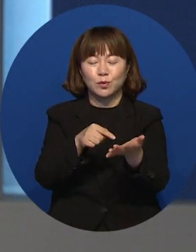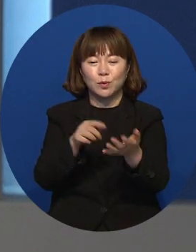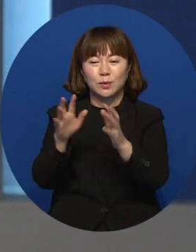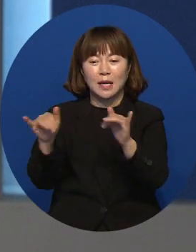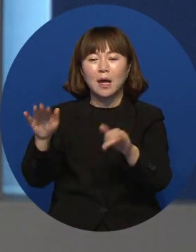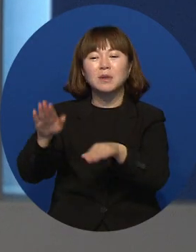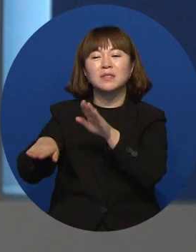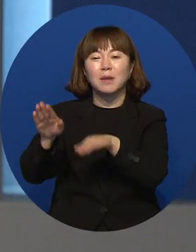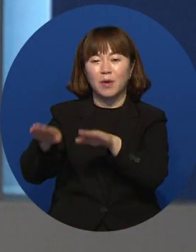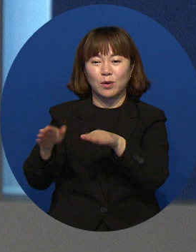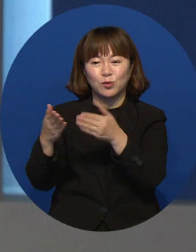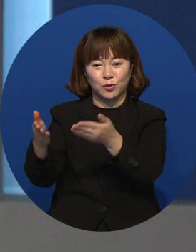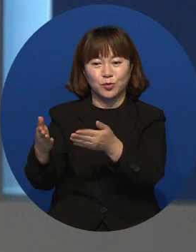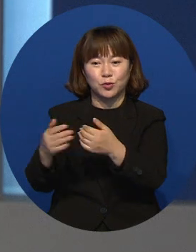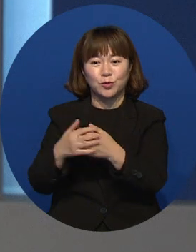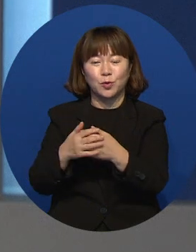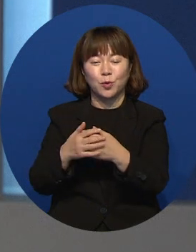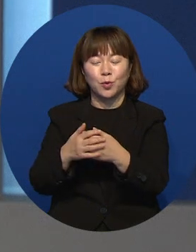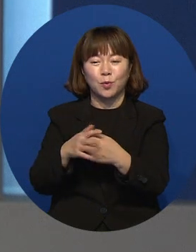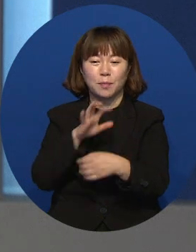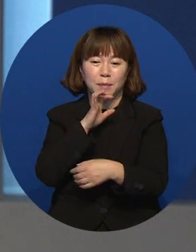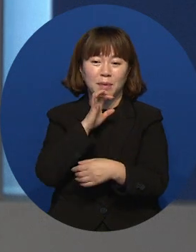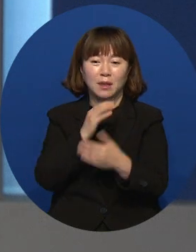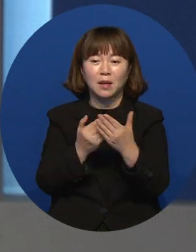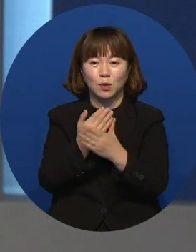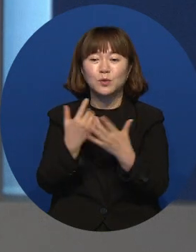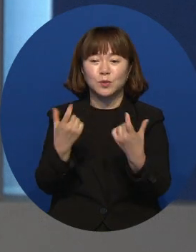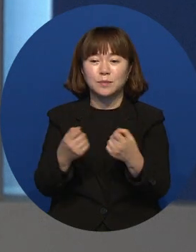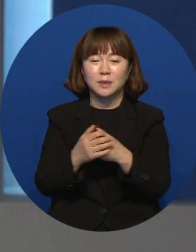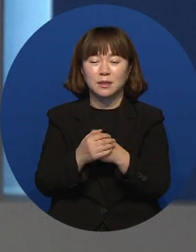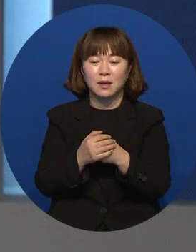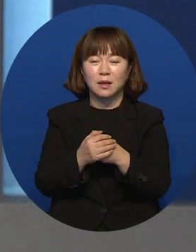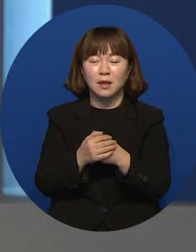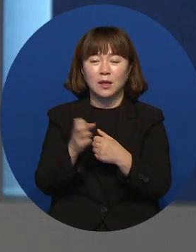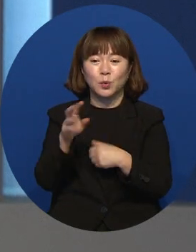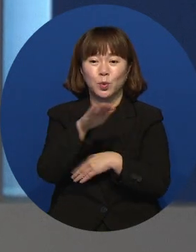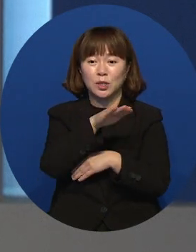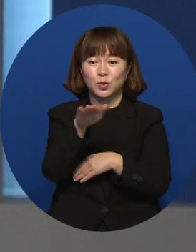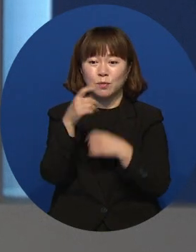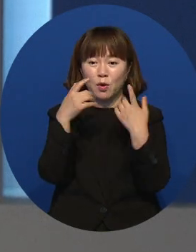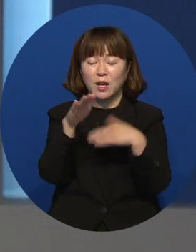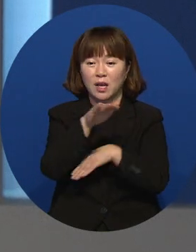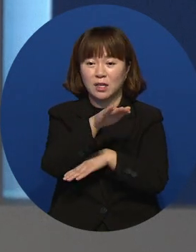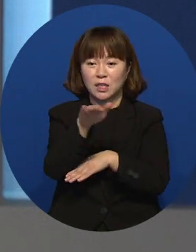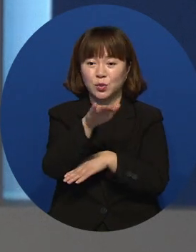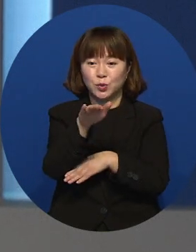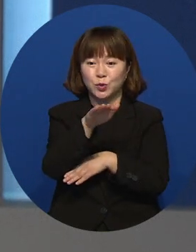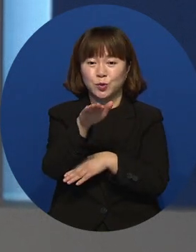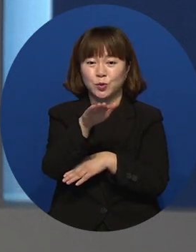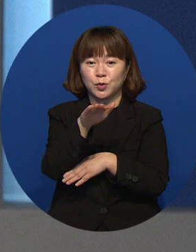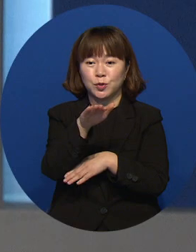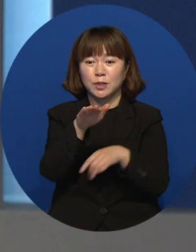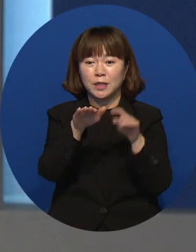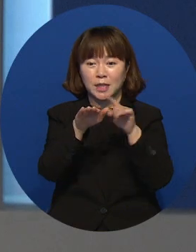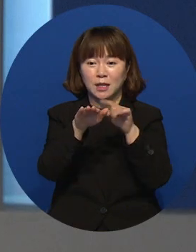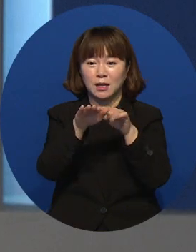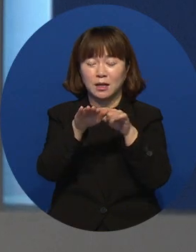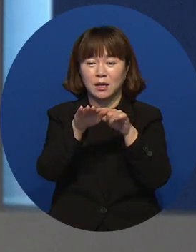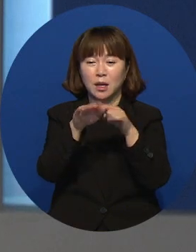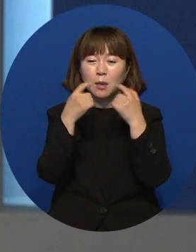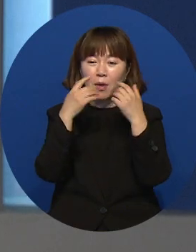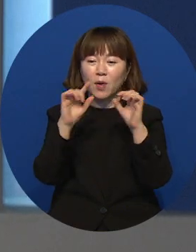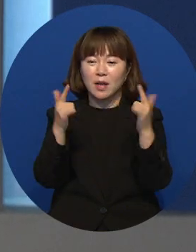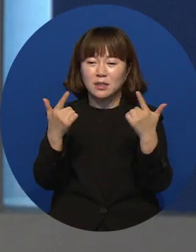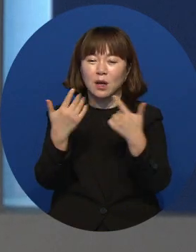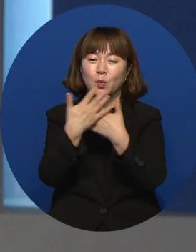비판도 나올 수 있고요 또 기준을 가지고 명확한 기준을 가지고 있는데 그 기준이 모성이 좀 존재